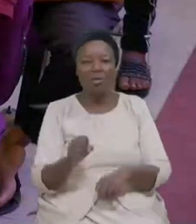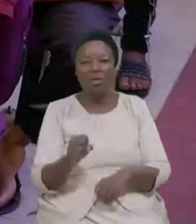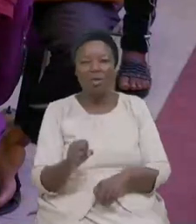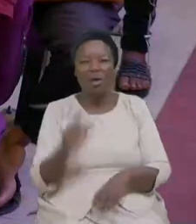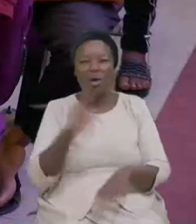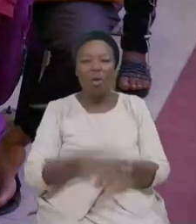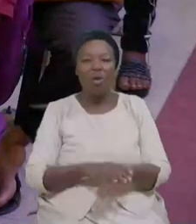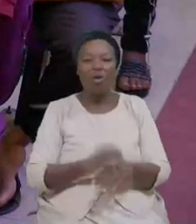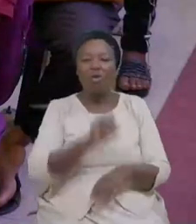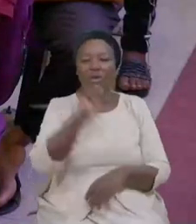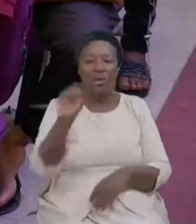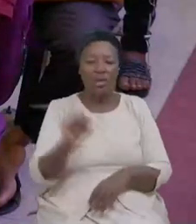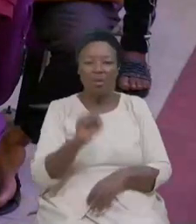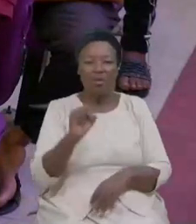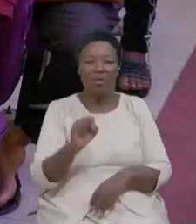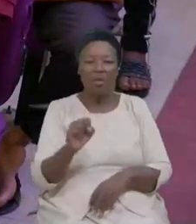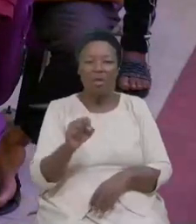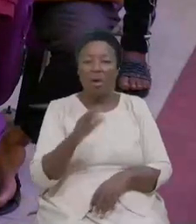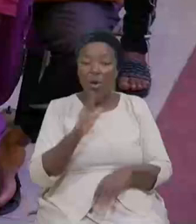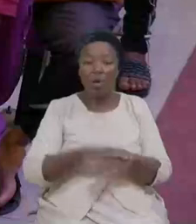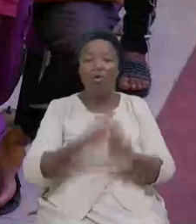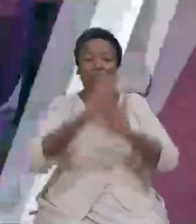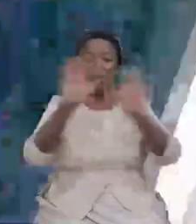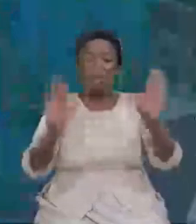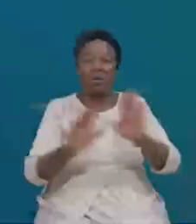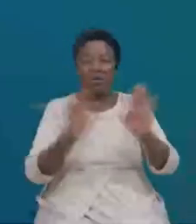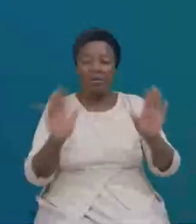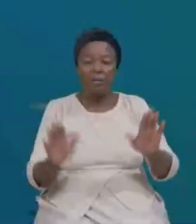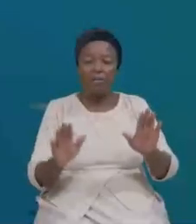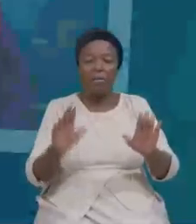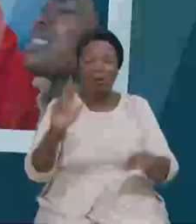Le dimanche 4 juin également 2023.